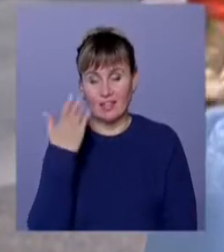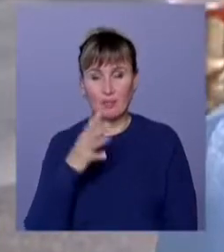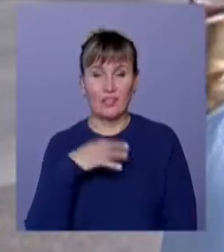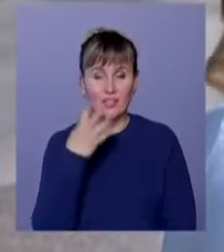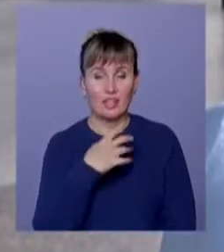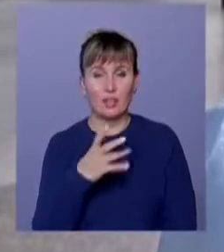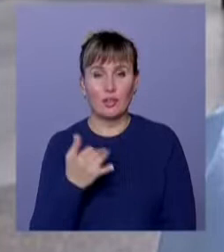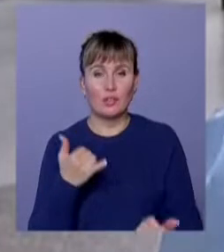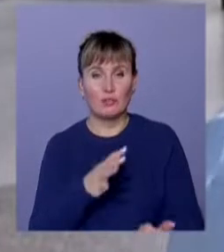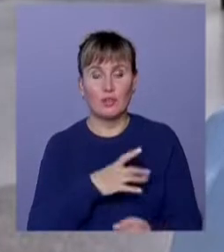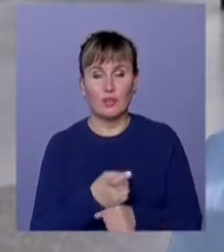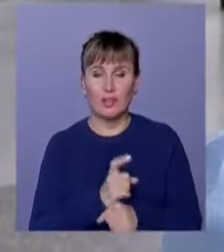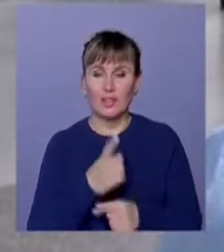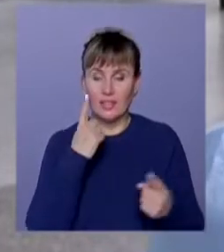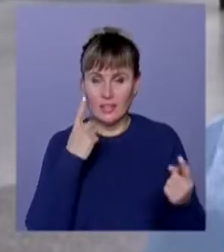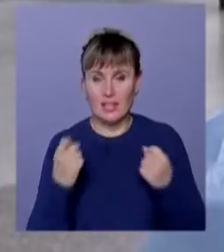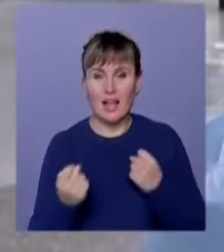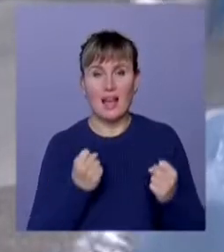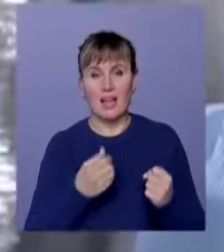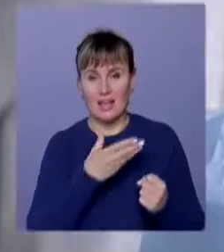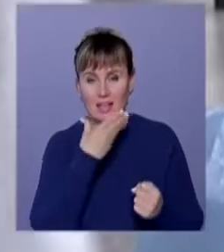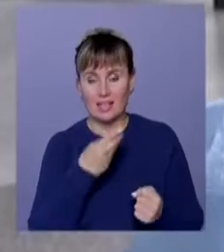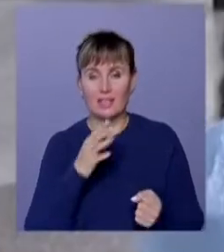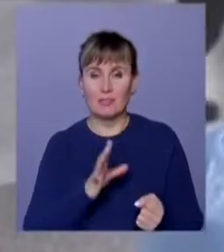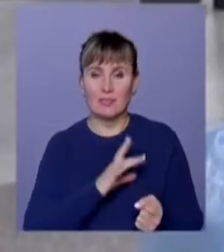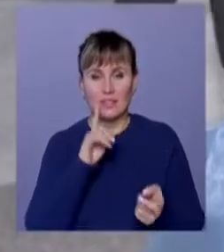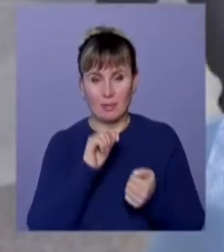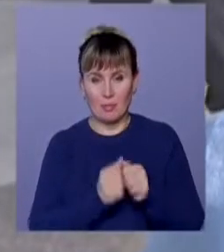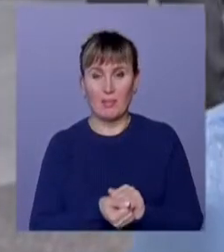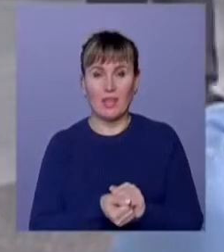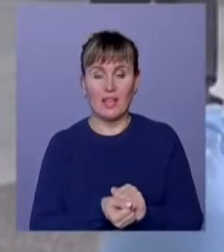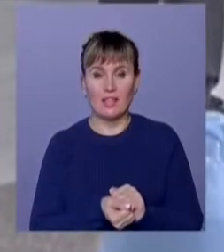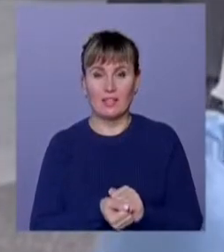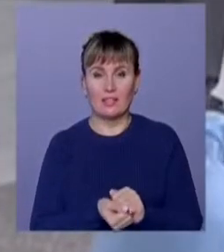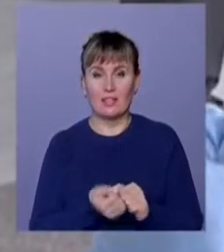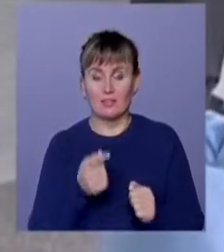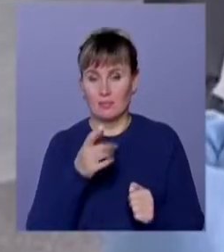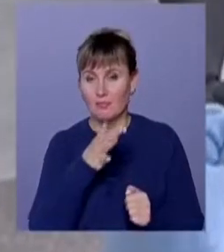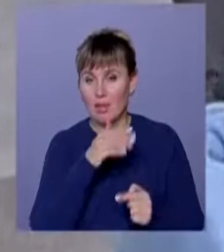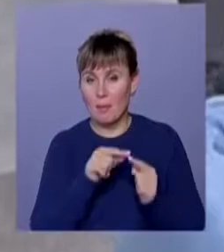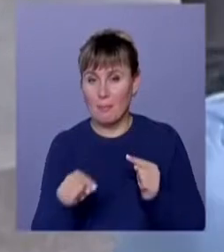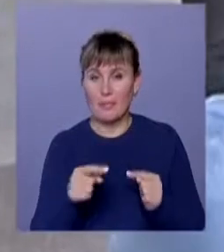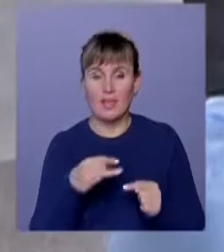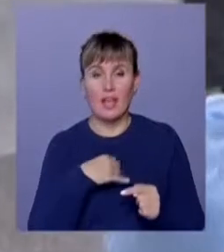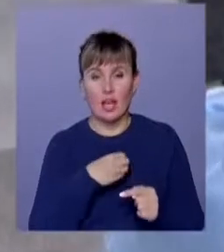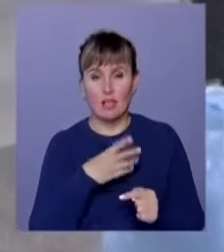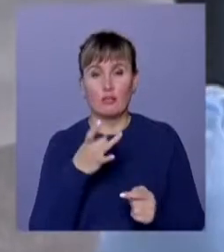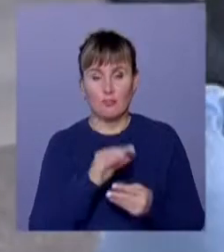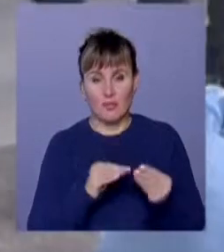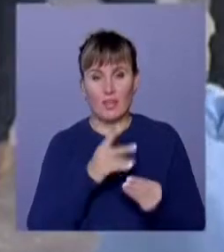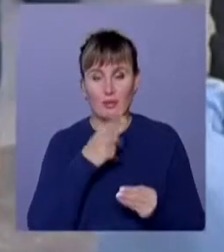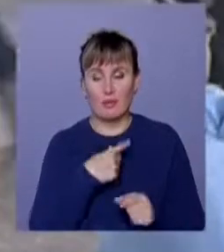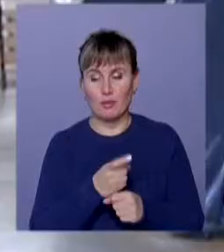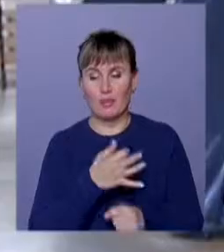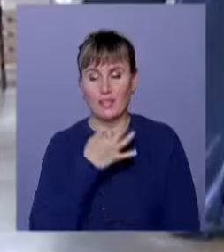сегодня было очень красочно, ярко. Такие прям запоминающие моменты. И я бы хотела увидеть такое еще раз. Мне